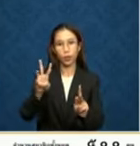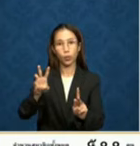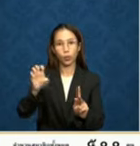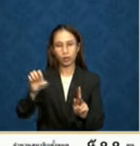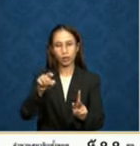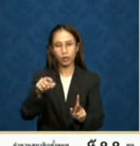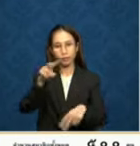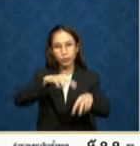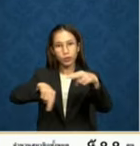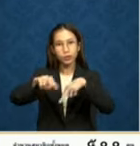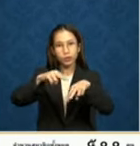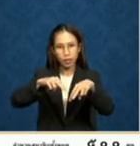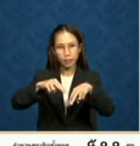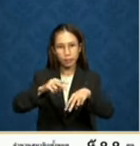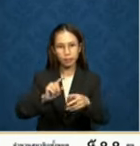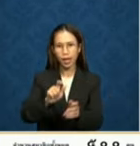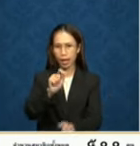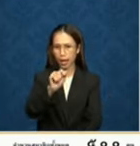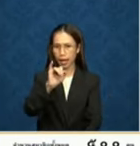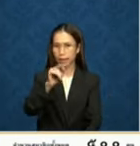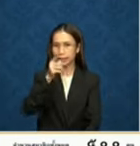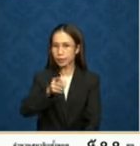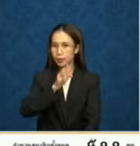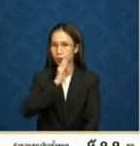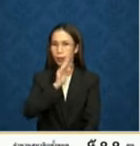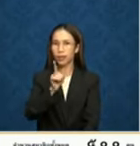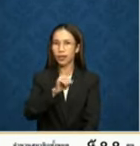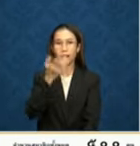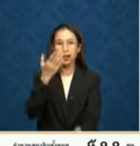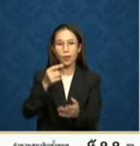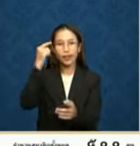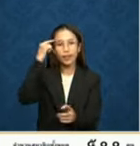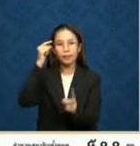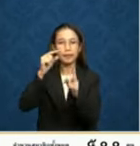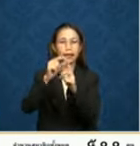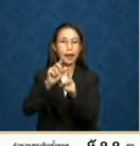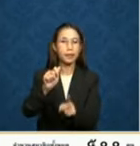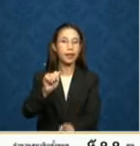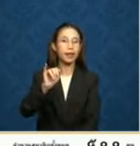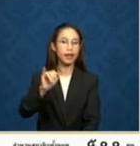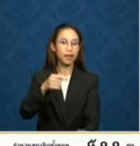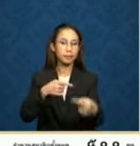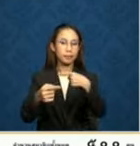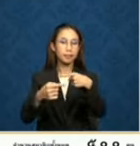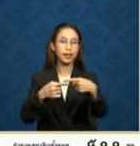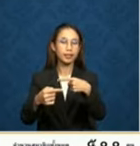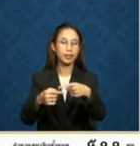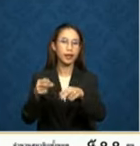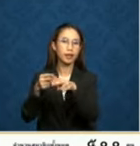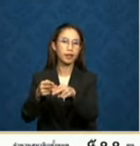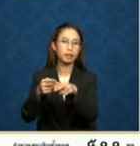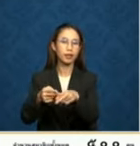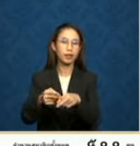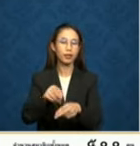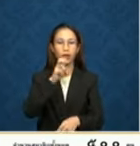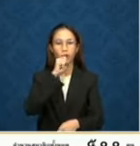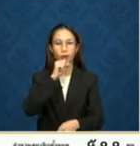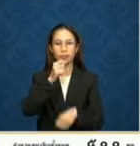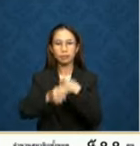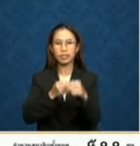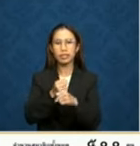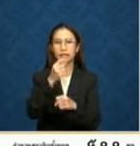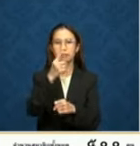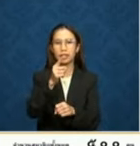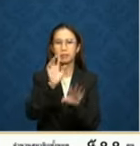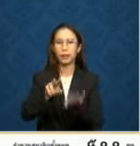ตัวสอบก่อนเลยครับวาอีนี้ม AI จรงหรเป่า หรือวเป็แ่ keyword based chatbotซึงจ ไป subscription เอาปี 1 ไมถึง 2